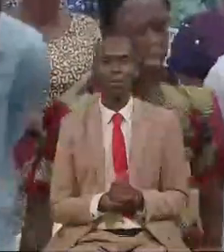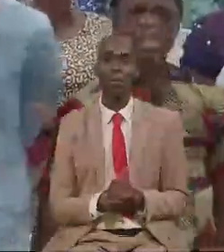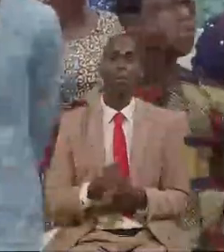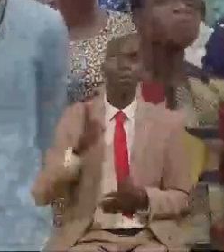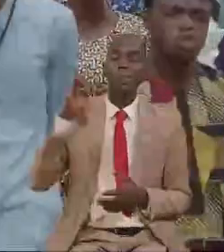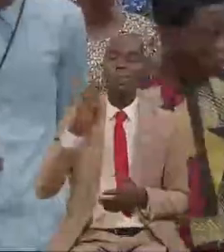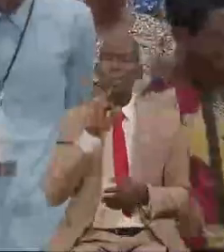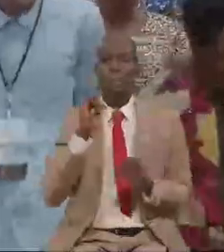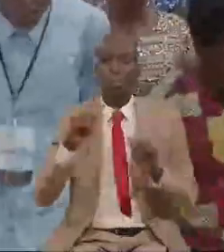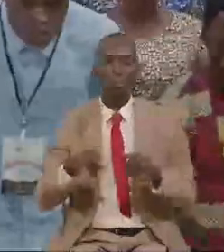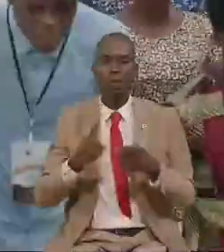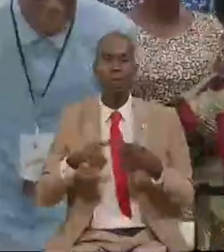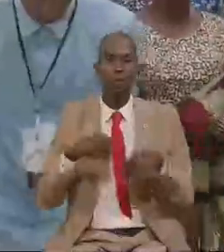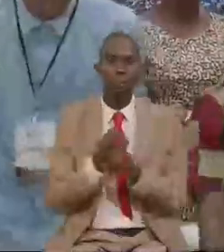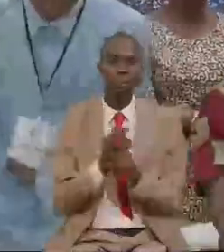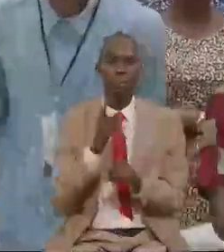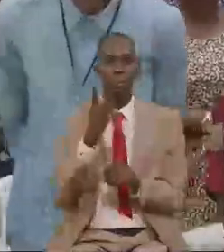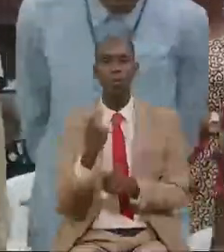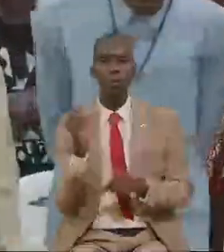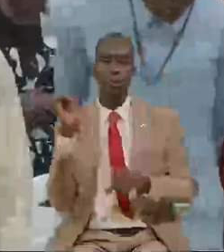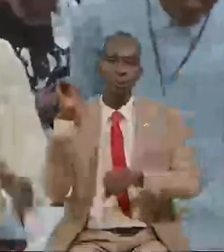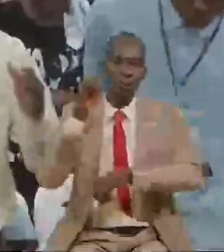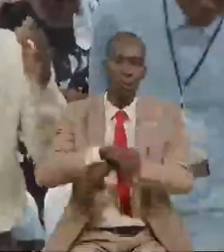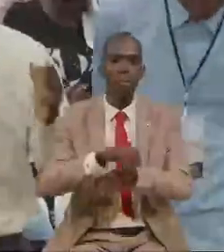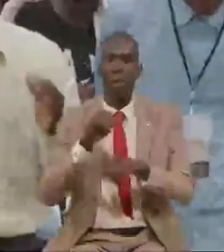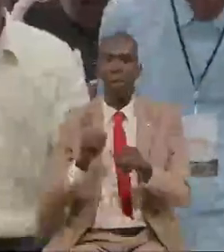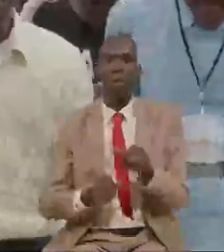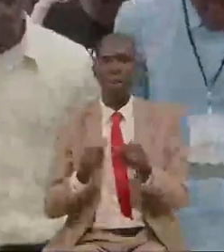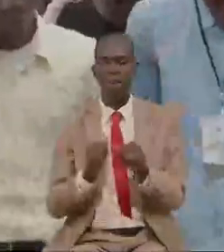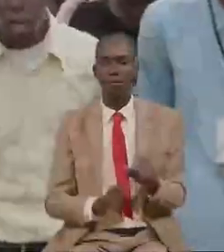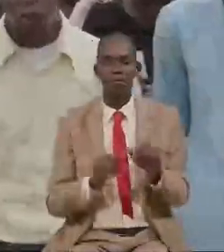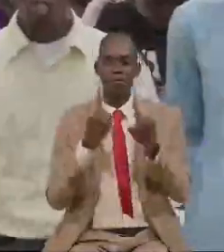Il est capable de t'amener à vaincre toute épreuve.